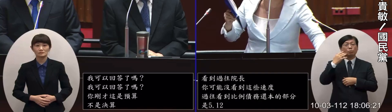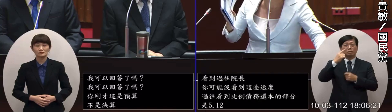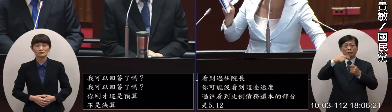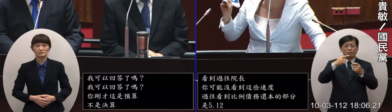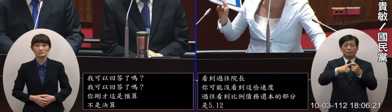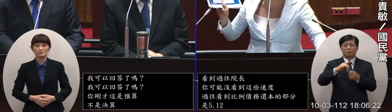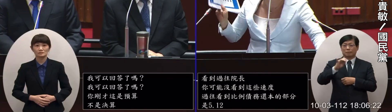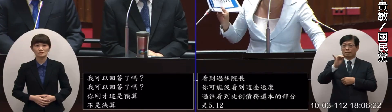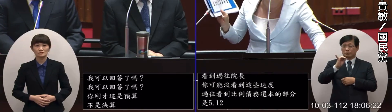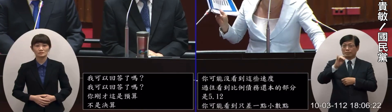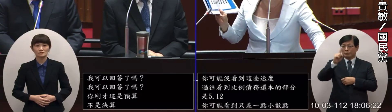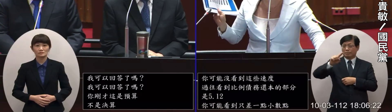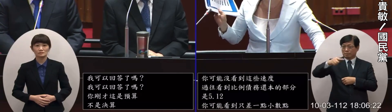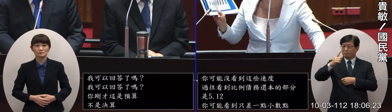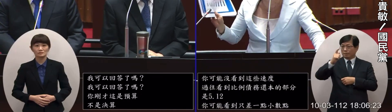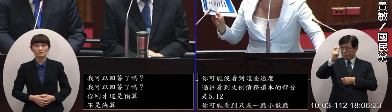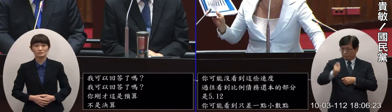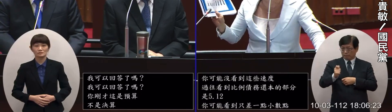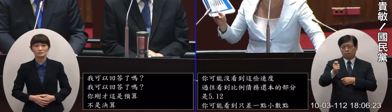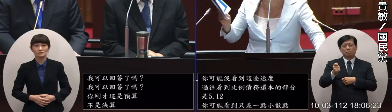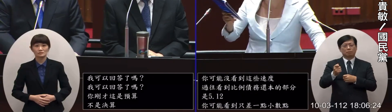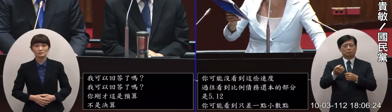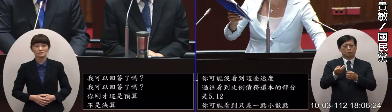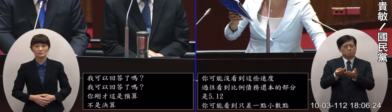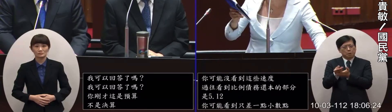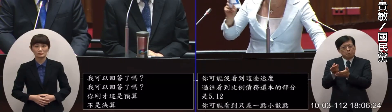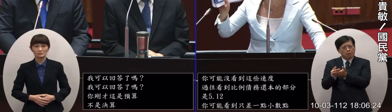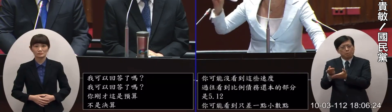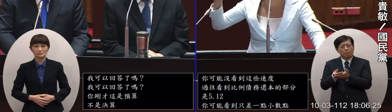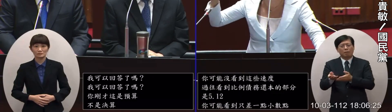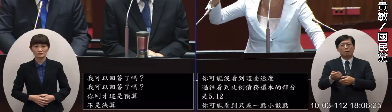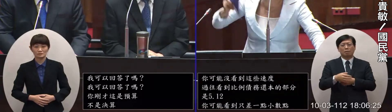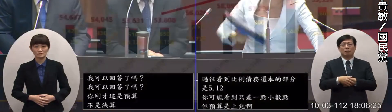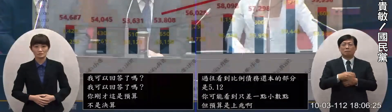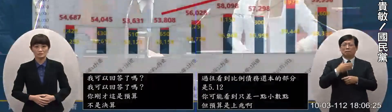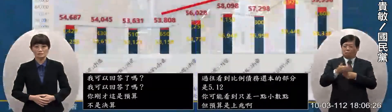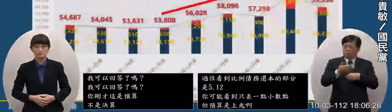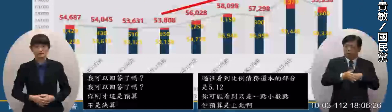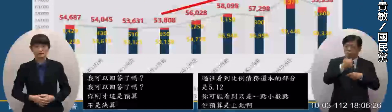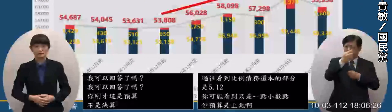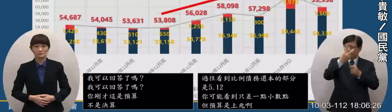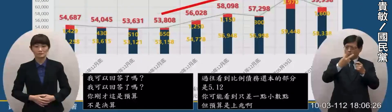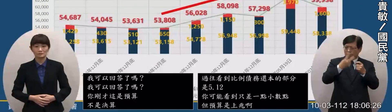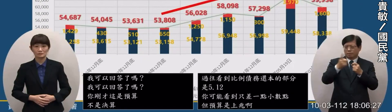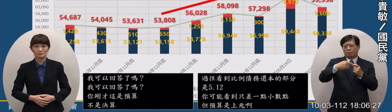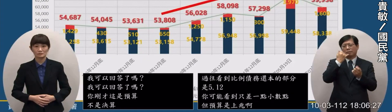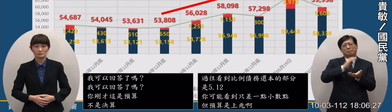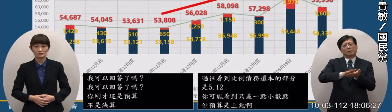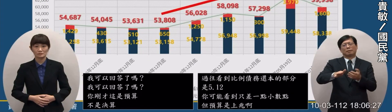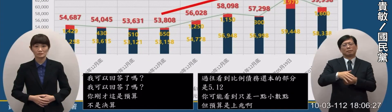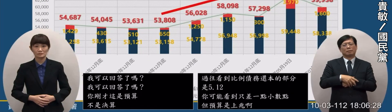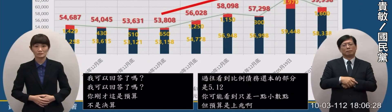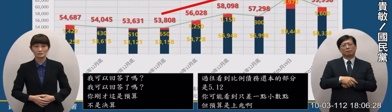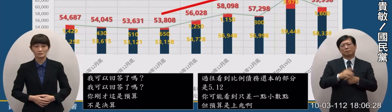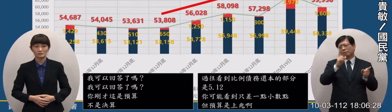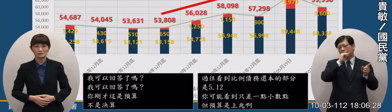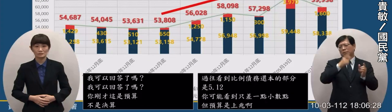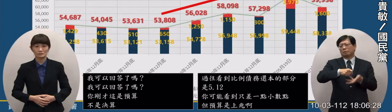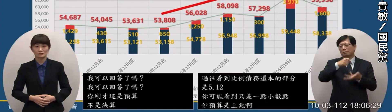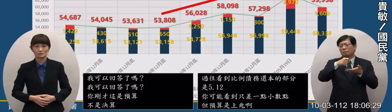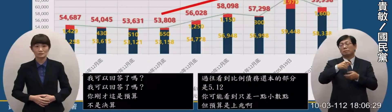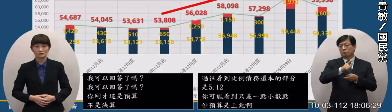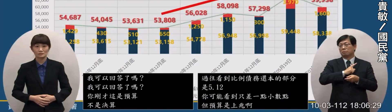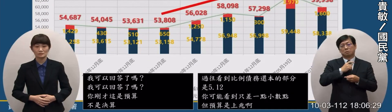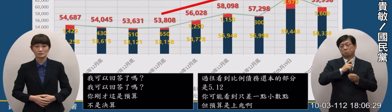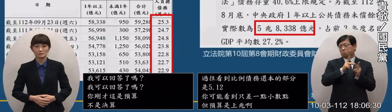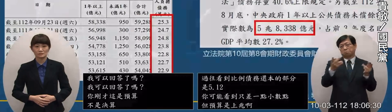年以1100多亿的这个速度来还本，你要还52年你才还完呐、啊。你一直在强调说你